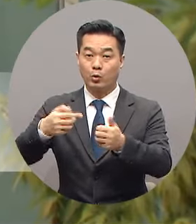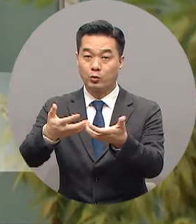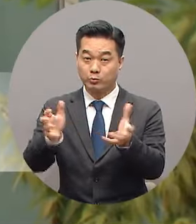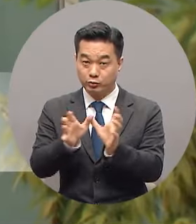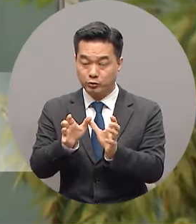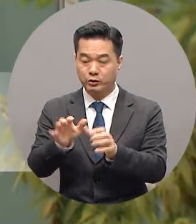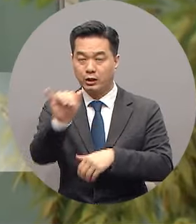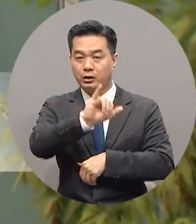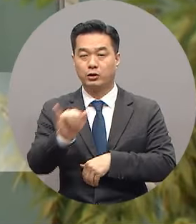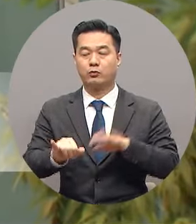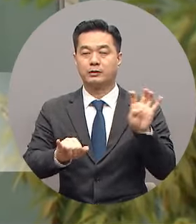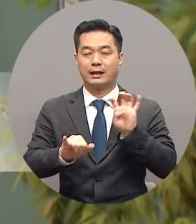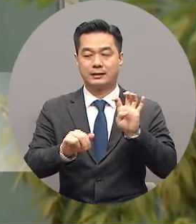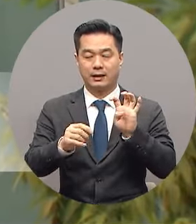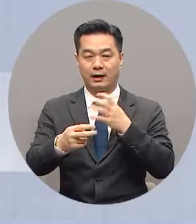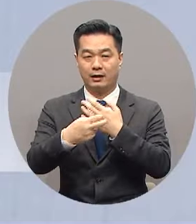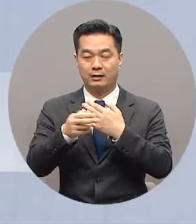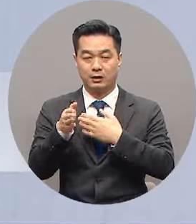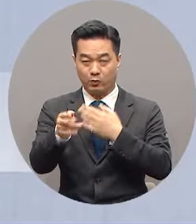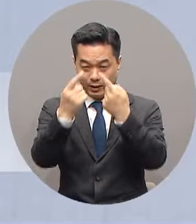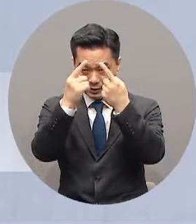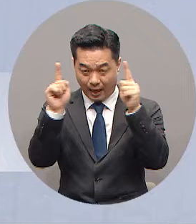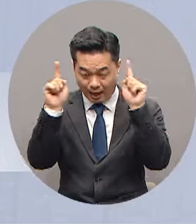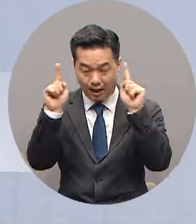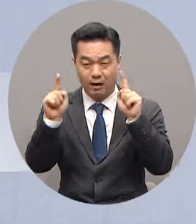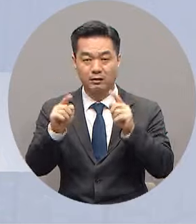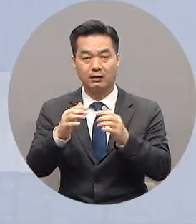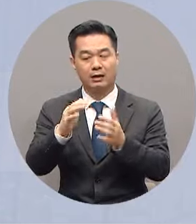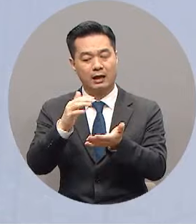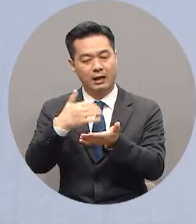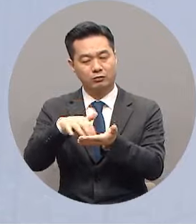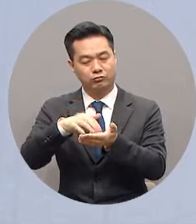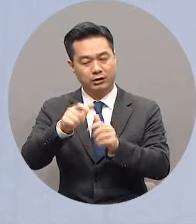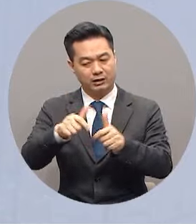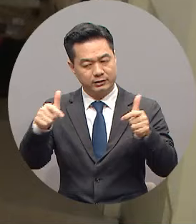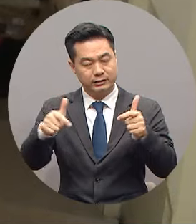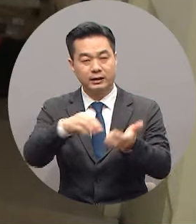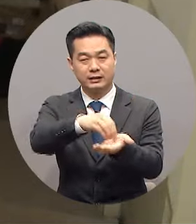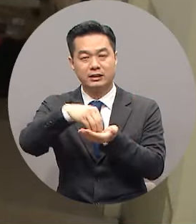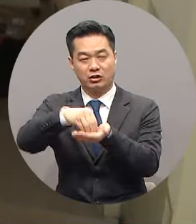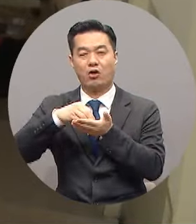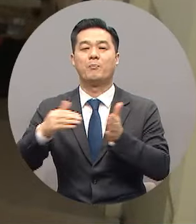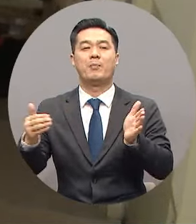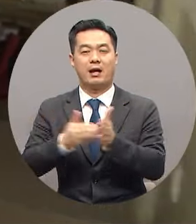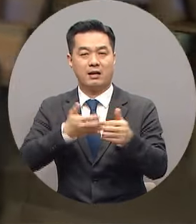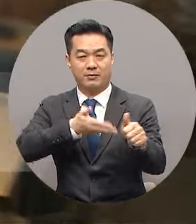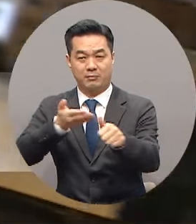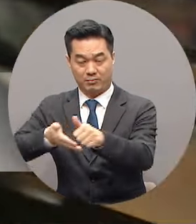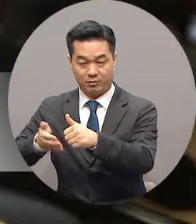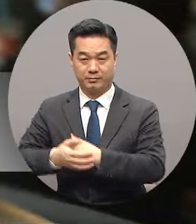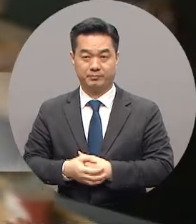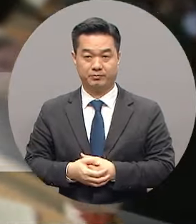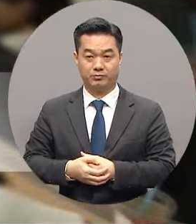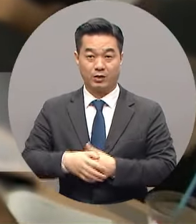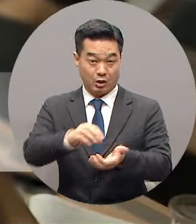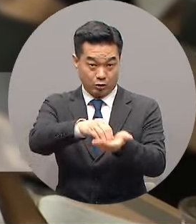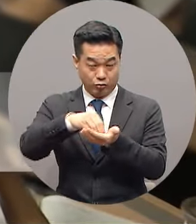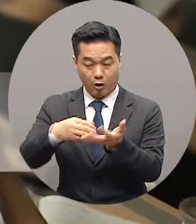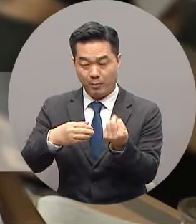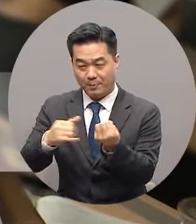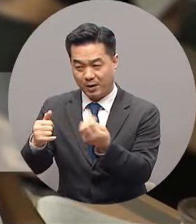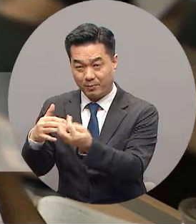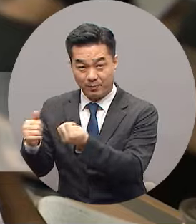전국 40개 의과대학에 오늘까지 증원 신청을 맞춰달라고 요구했습니다. 정부는 수요 조사가 마무리되는